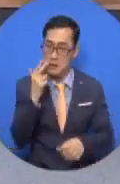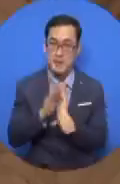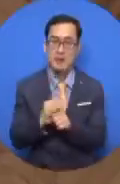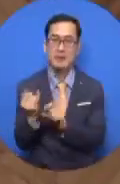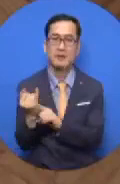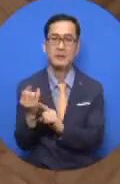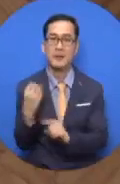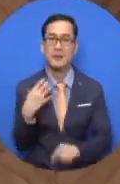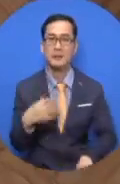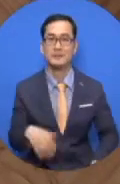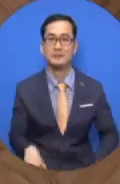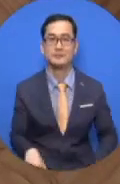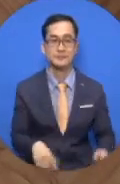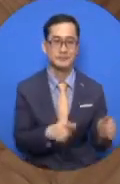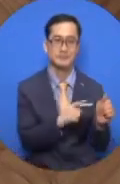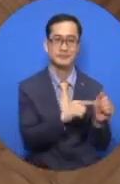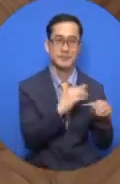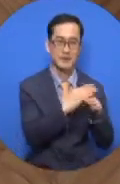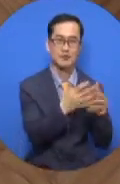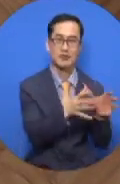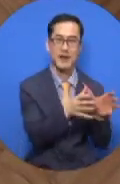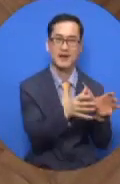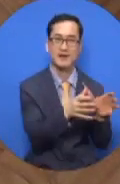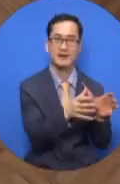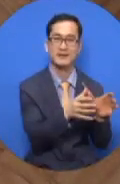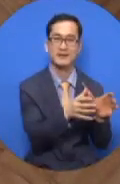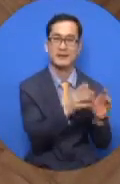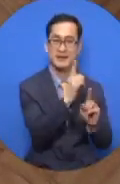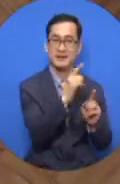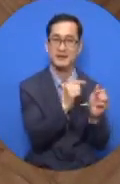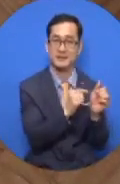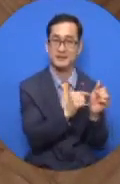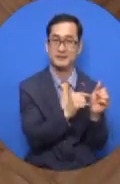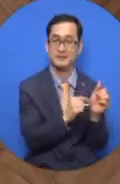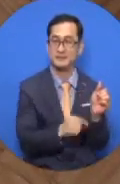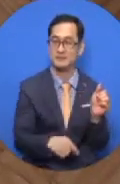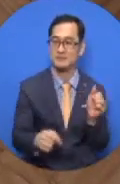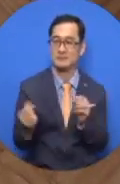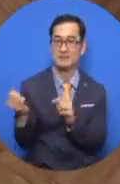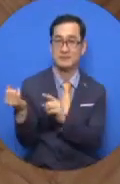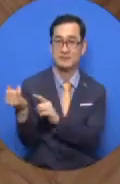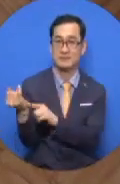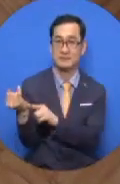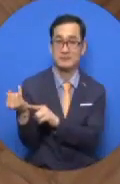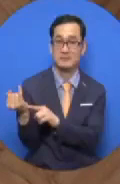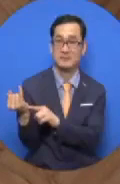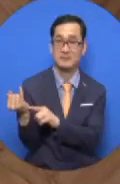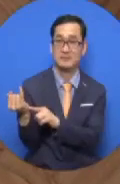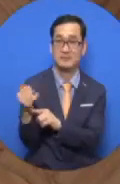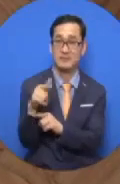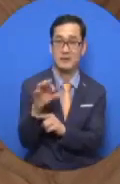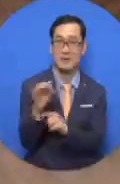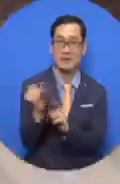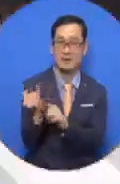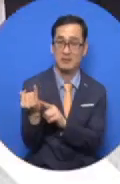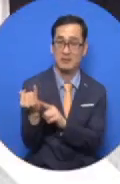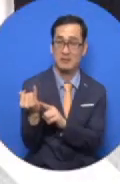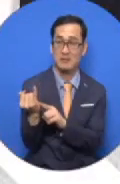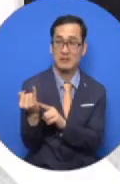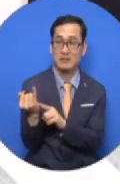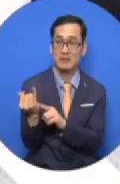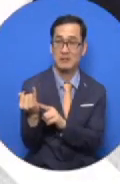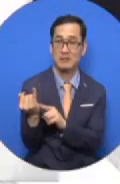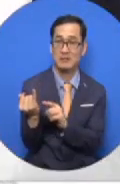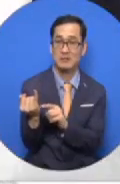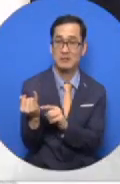이인영 원내대표가 언제 저걸 밝힐지는 잘 모르겠습니다만은 정의당이 저렇게 얘기할 수 있을까라는 생각이 우선은 전